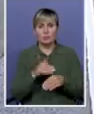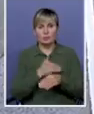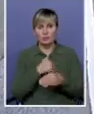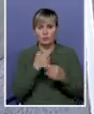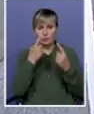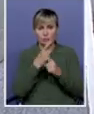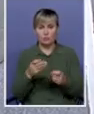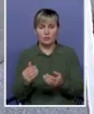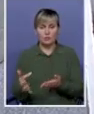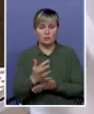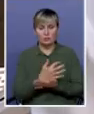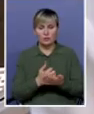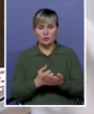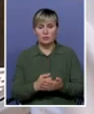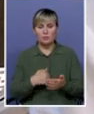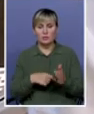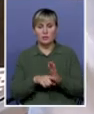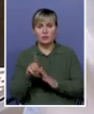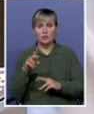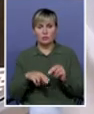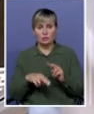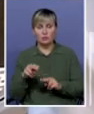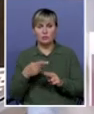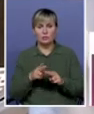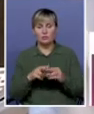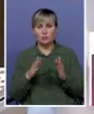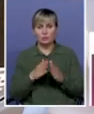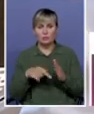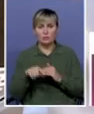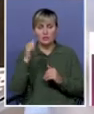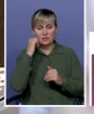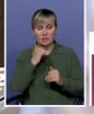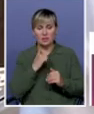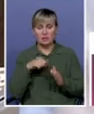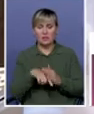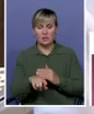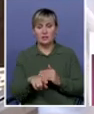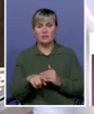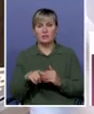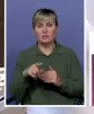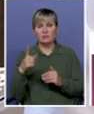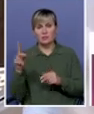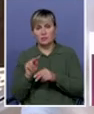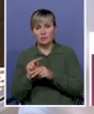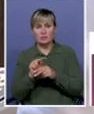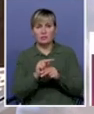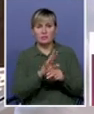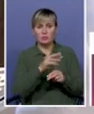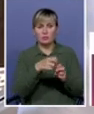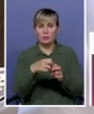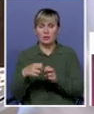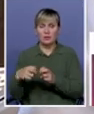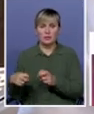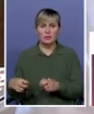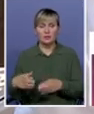сбор спонсорских средств. Мы начали стройку, так как дом саманный, старый. Когда ломаешь одну стену, ломается автоматически другая.